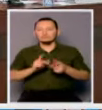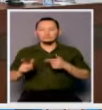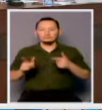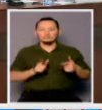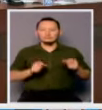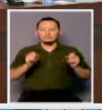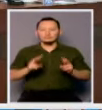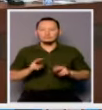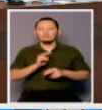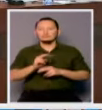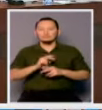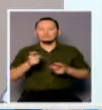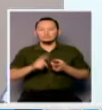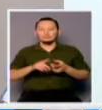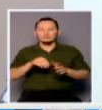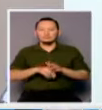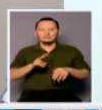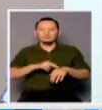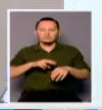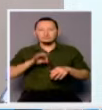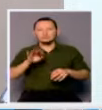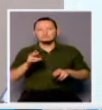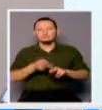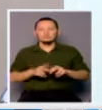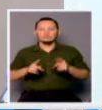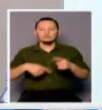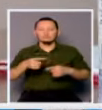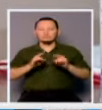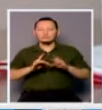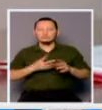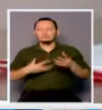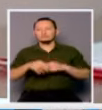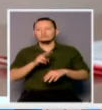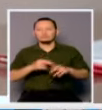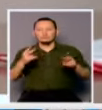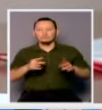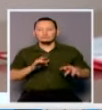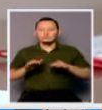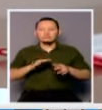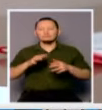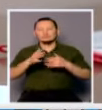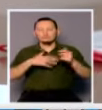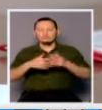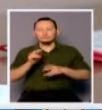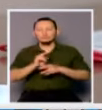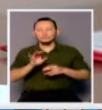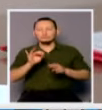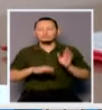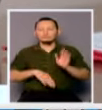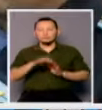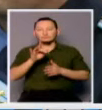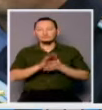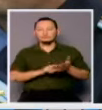и отбора кадров через Академию полиции. В послании сказано, что все сотрудники должны пройти переаттестацию, и только лучшие